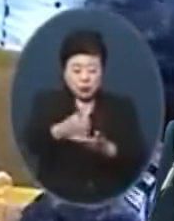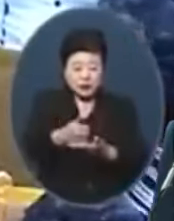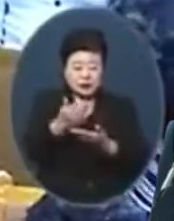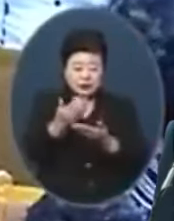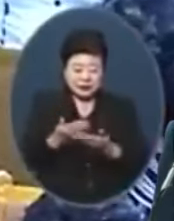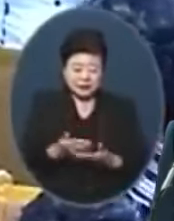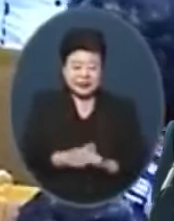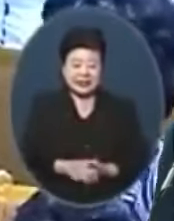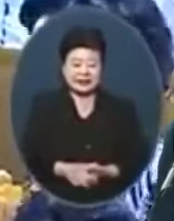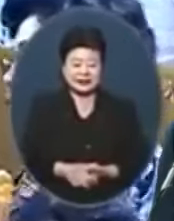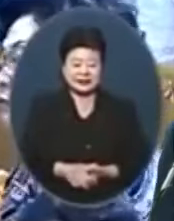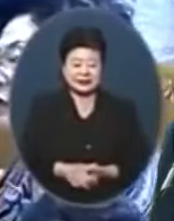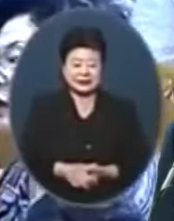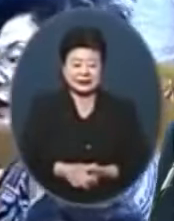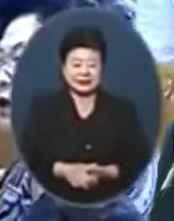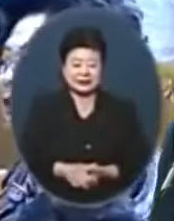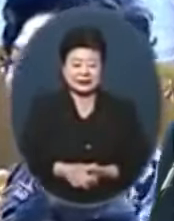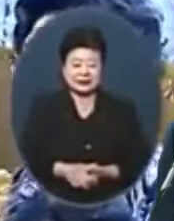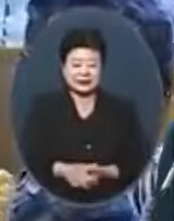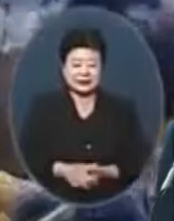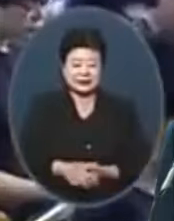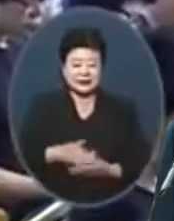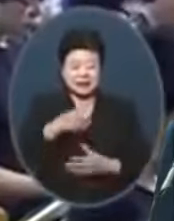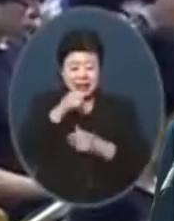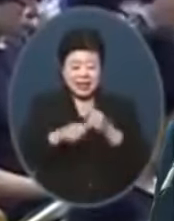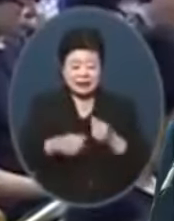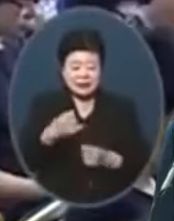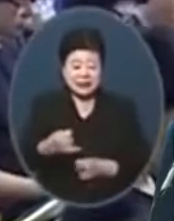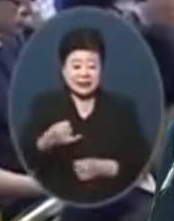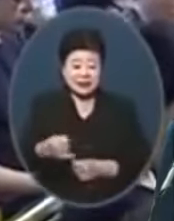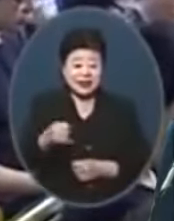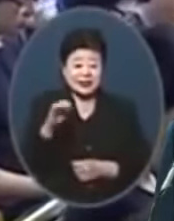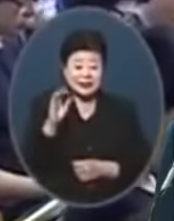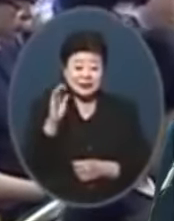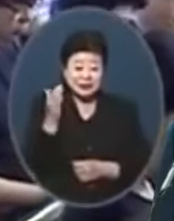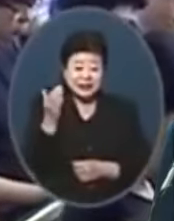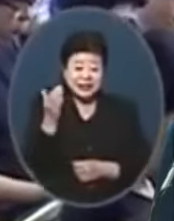모시드립니다. 저는 하나님의 자녀가 되었습니다.